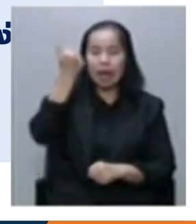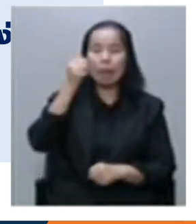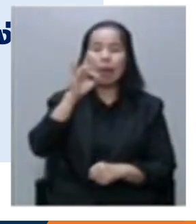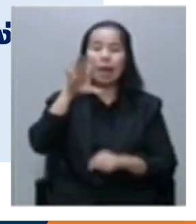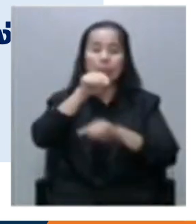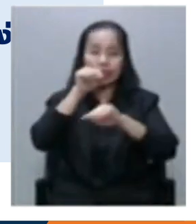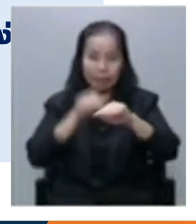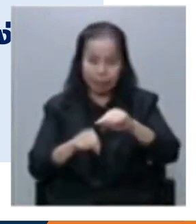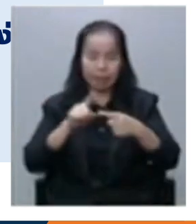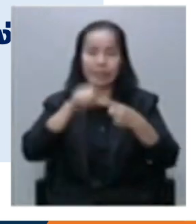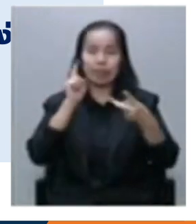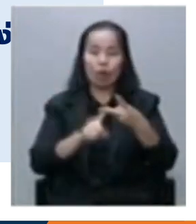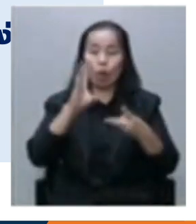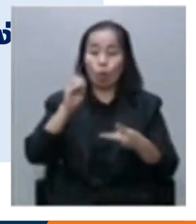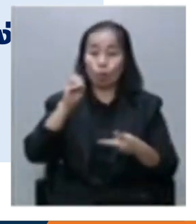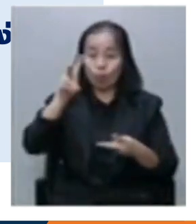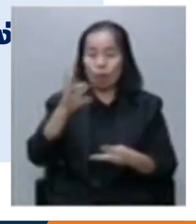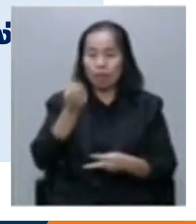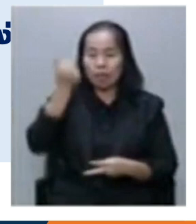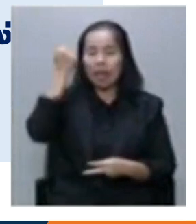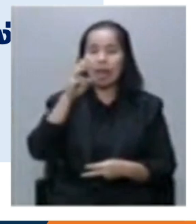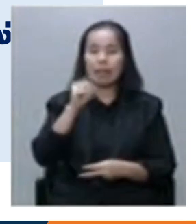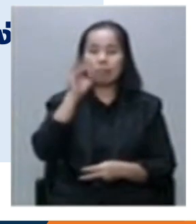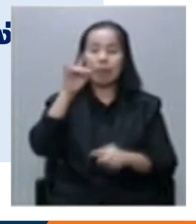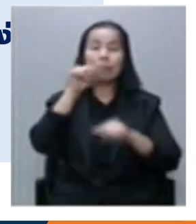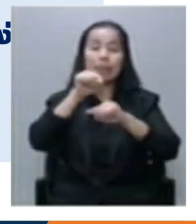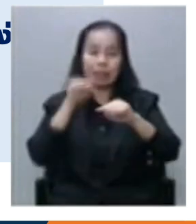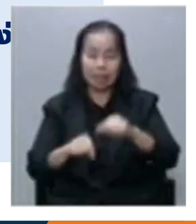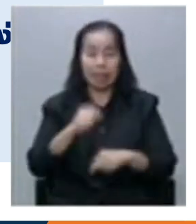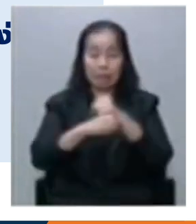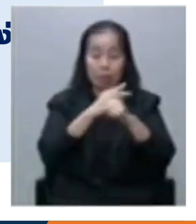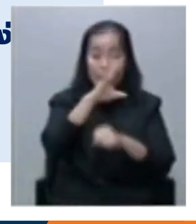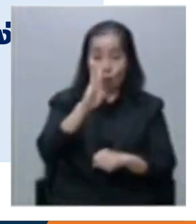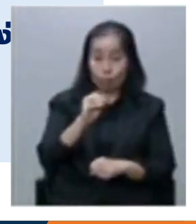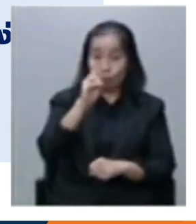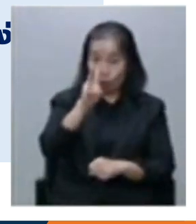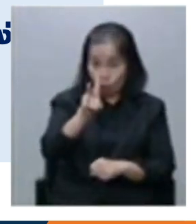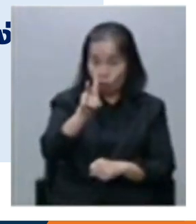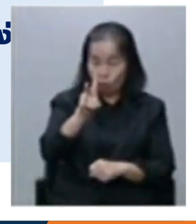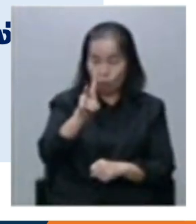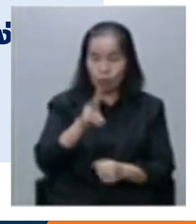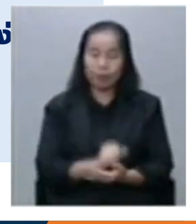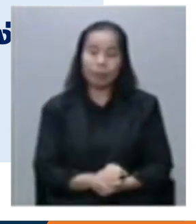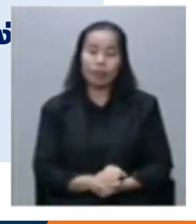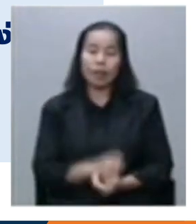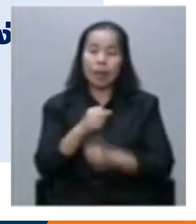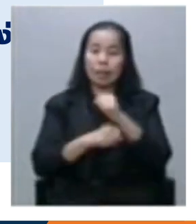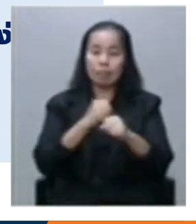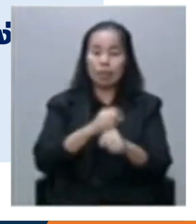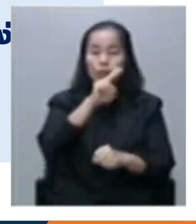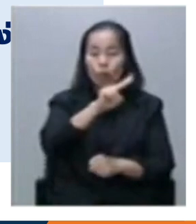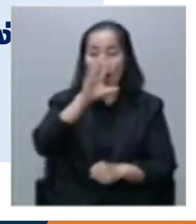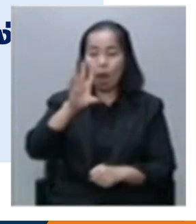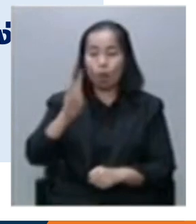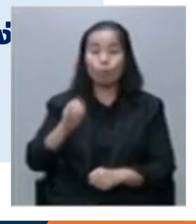เบิกจ่ายได้เพียง 48% เฉพาะปี62นะครับขอคลิกอีกทีนึงครับปี62นี่นะครับท่าน